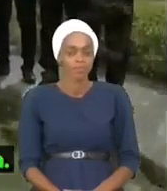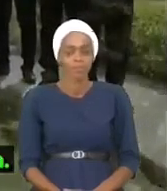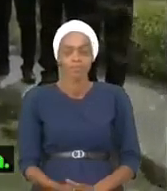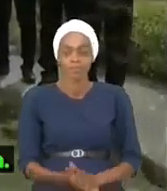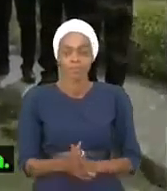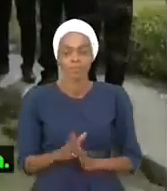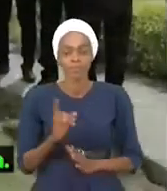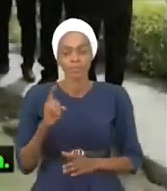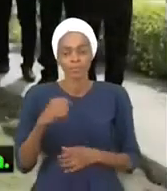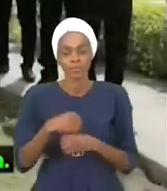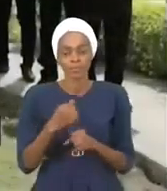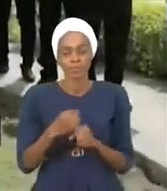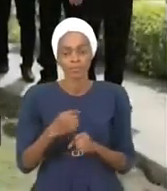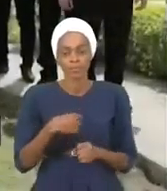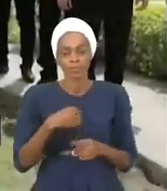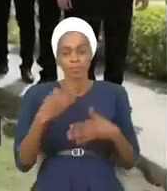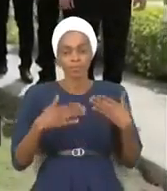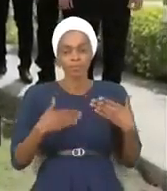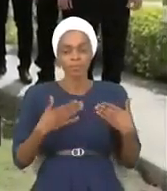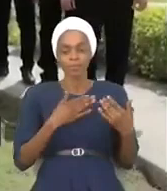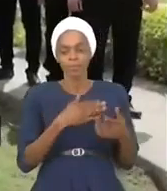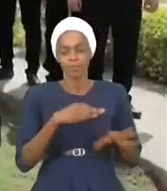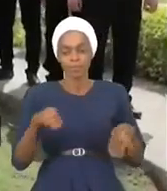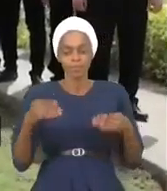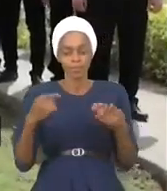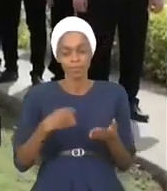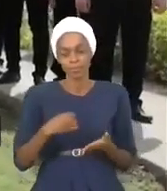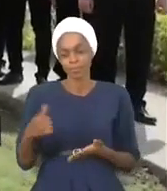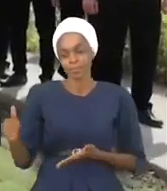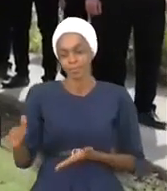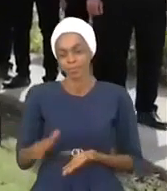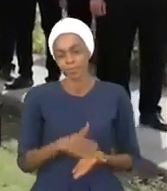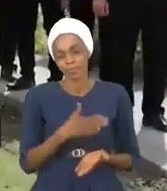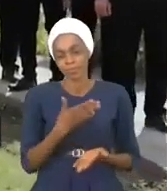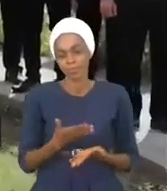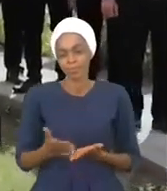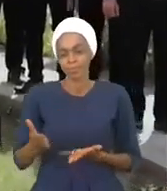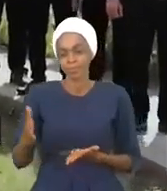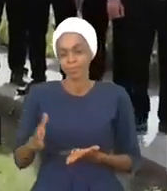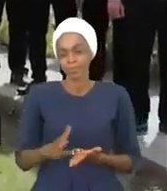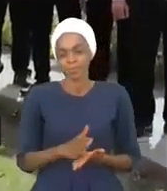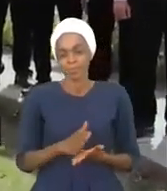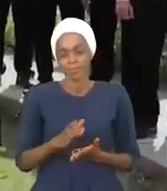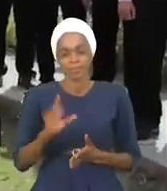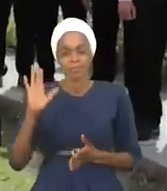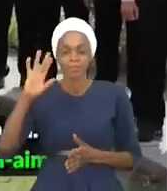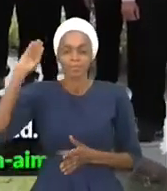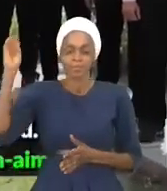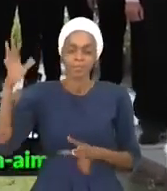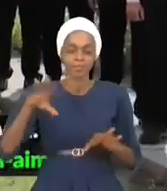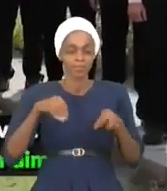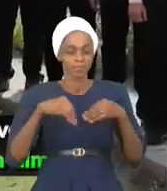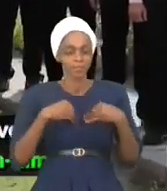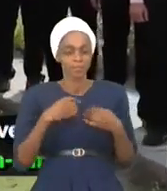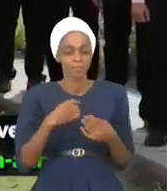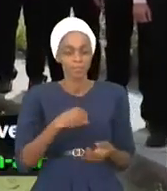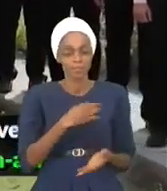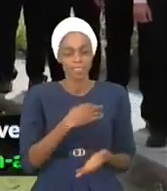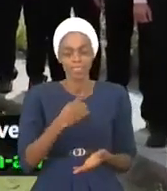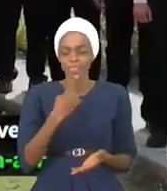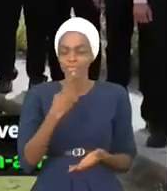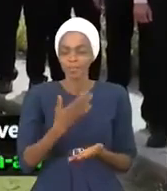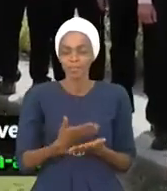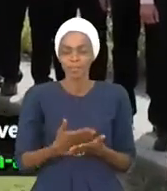ومديني الترنيمة. نعمتك بتقبل والدليل صليبك، كنت بعيد